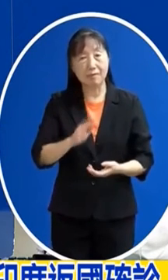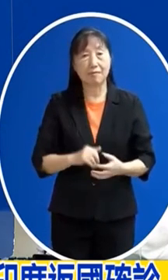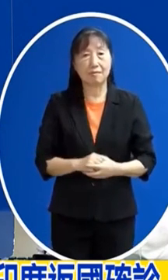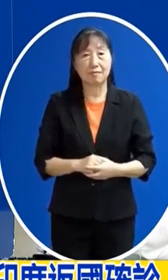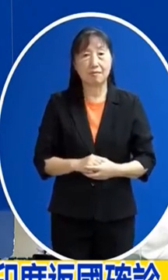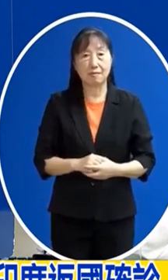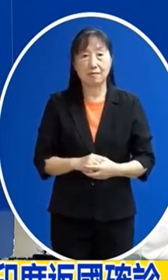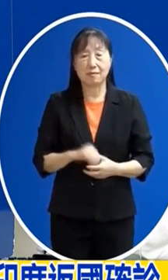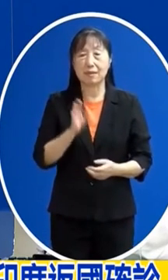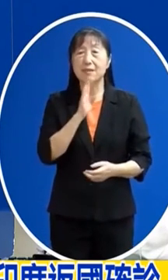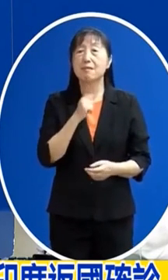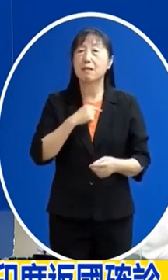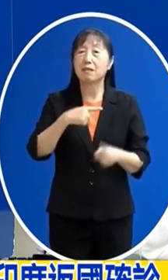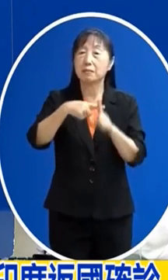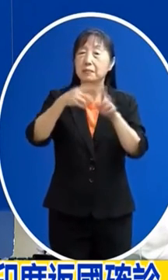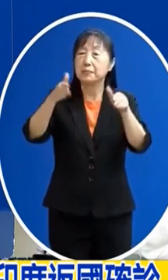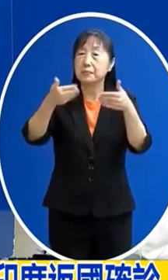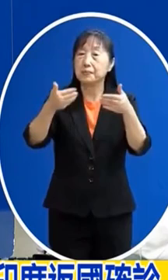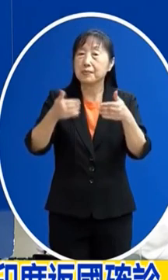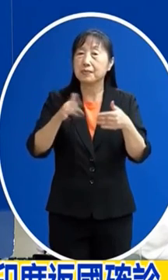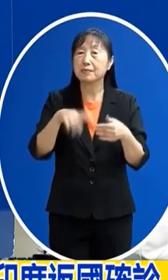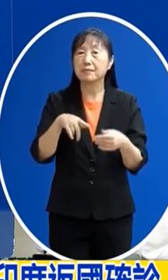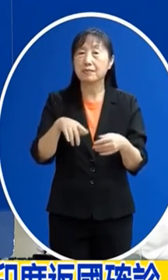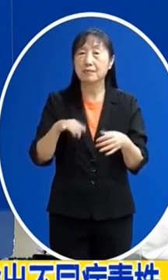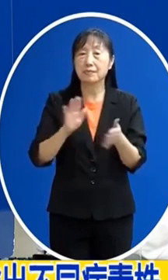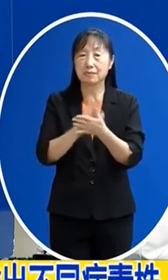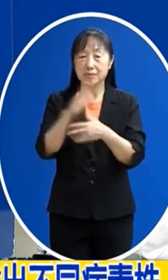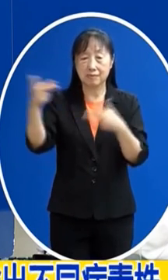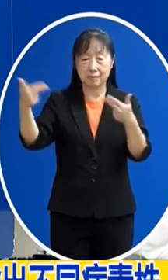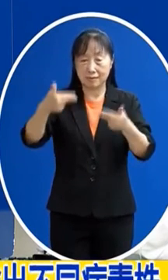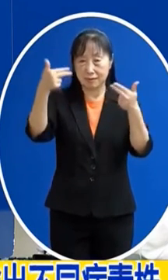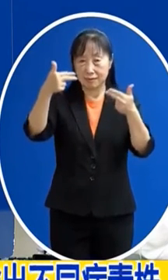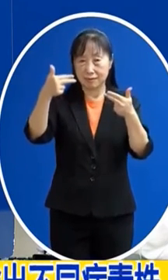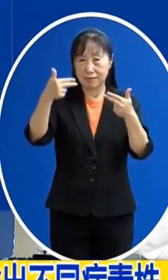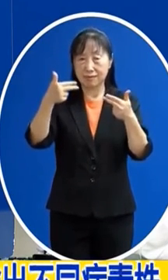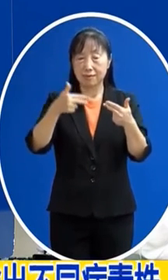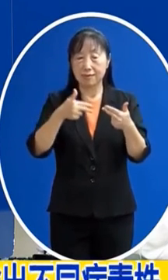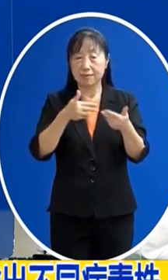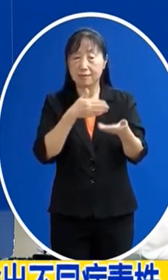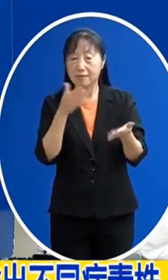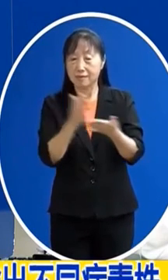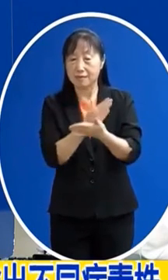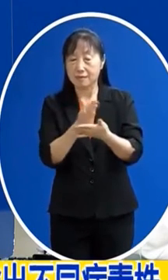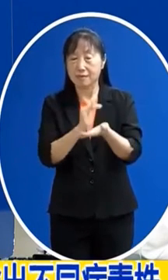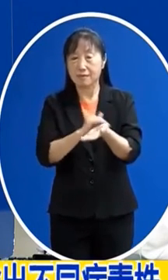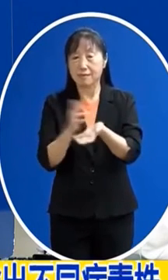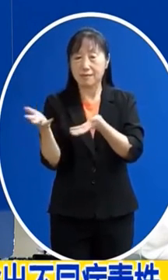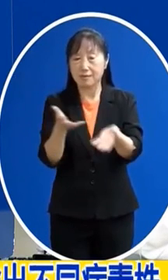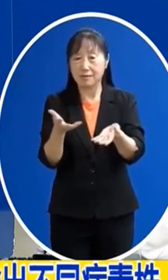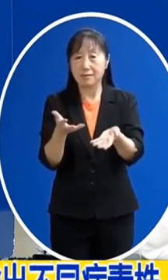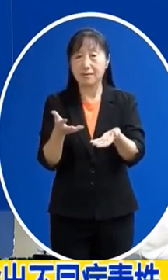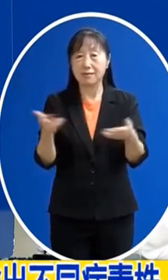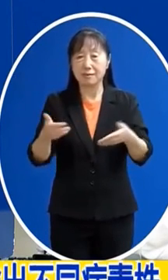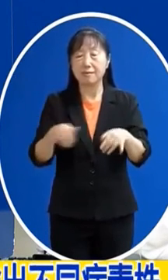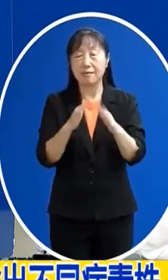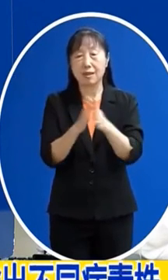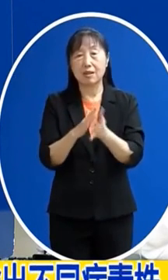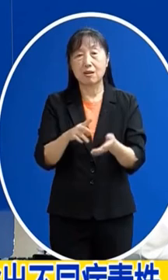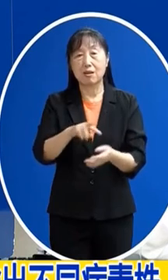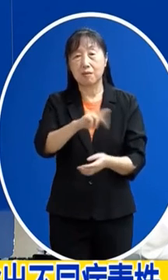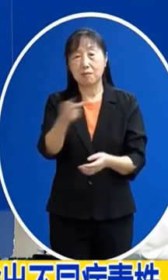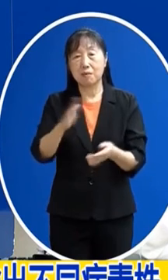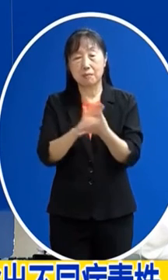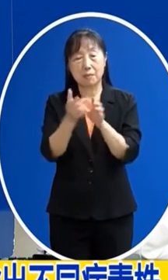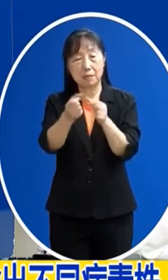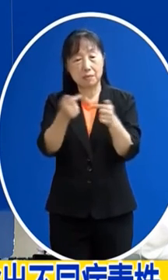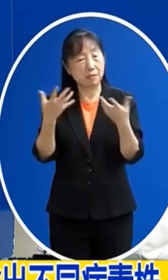状，不过都属于轻症，经过这个视讯诊疗之后，那经过一些疗养也都没有演化成重症的情形，目